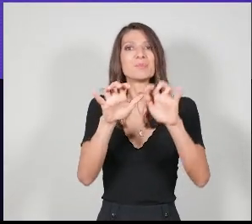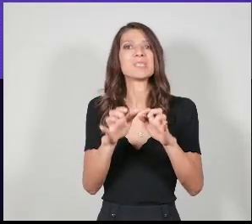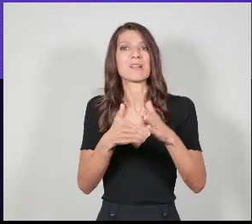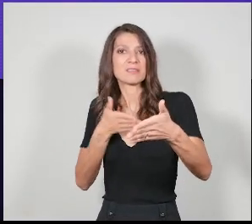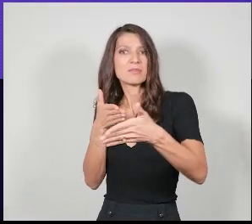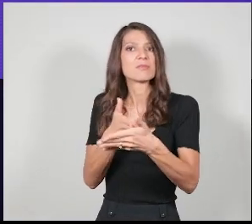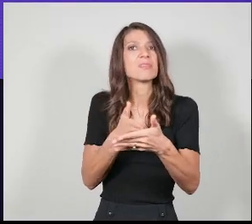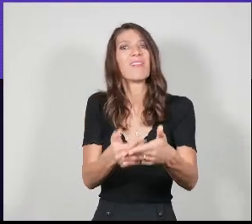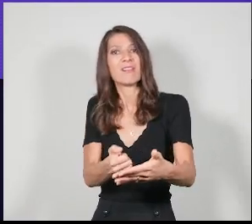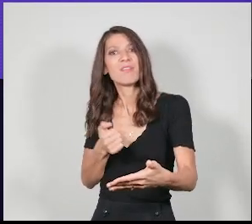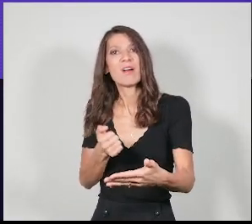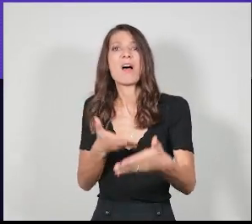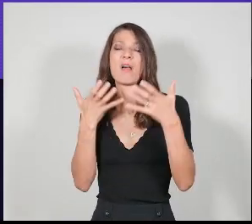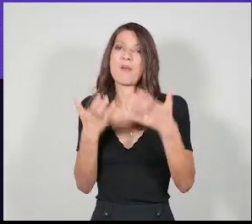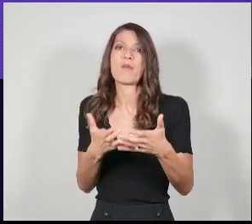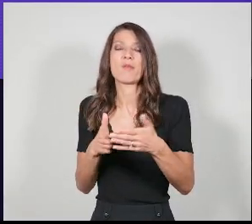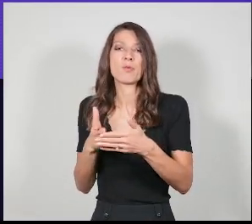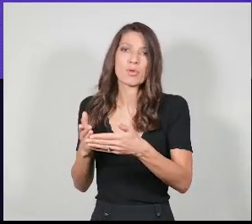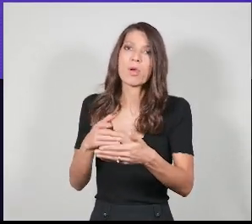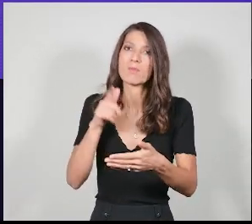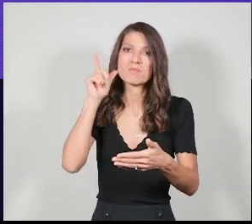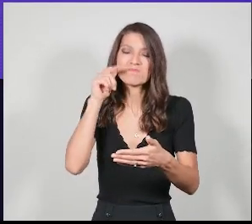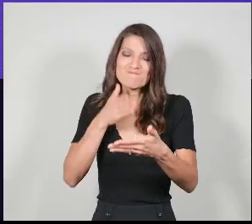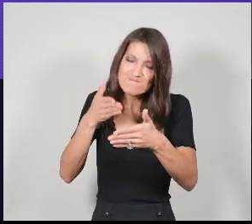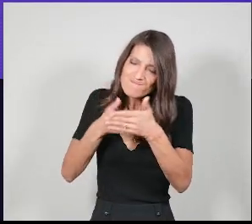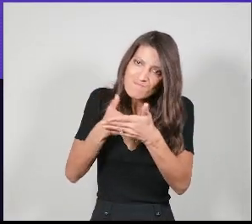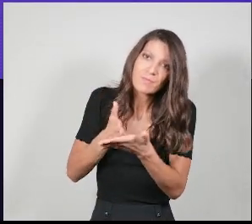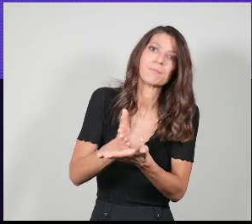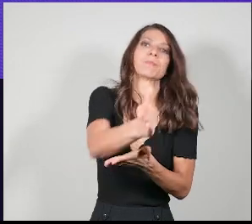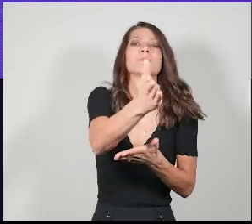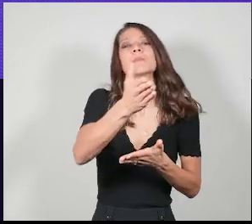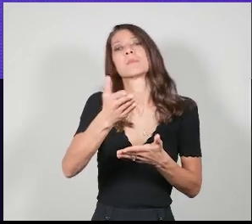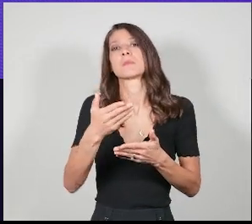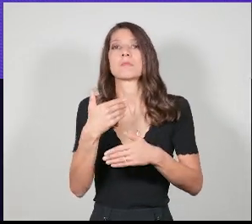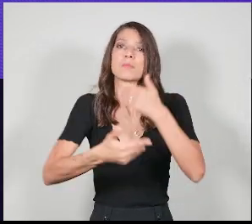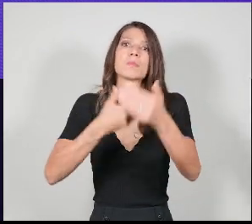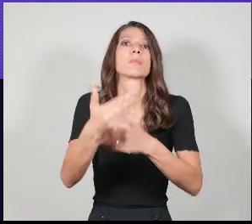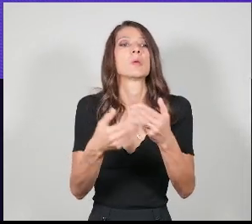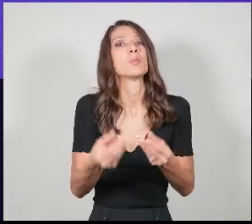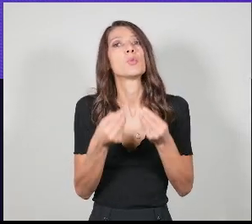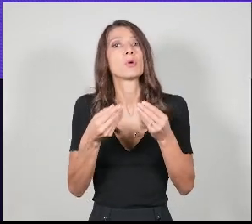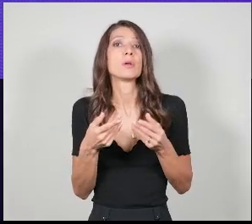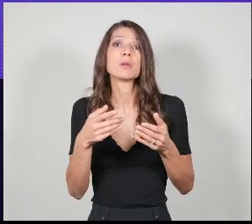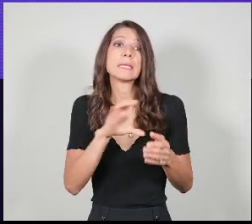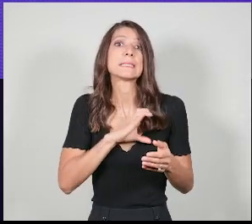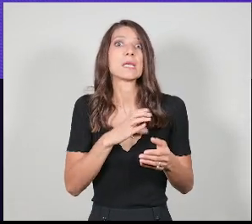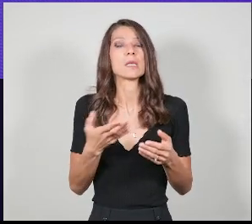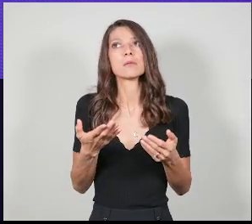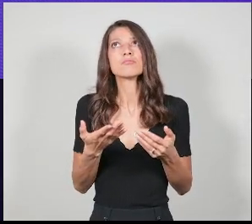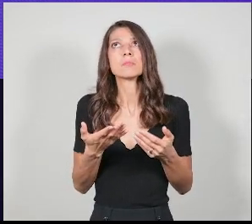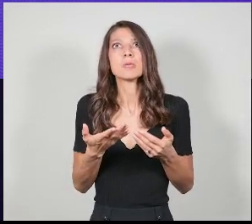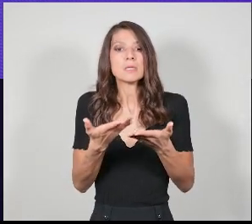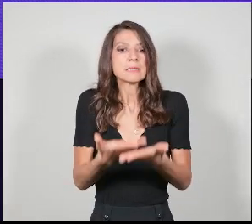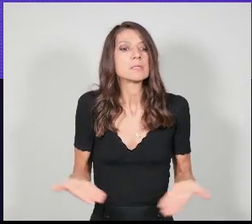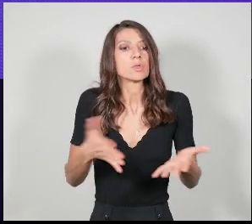sont quand même beaucoup revenus pendant toute cette période de travaux que nous avons menée et de pouvoir laisser plus de fluidité justement dans ces évolutions parce